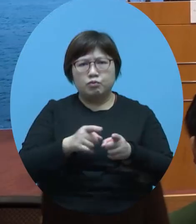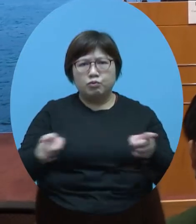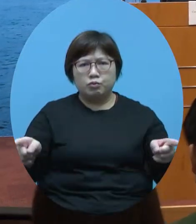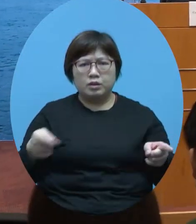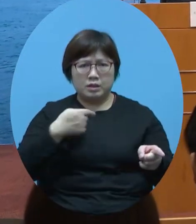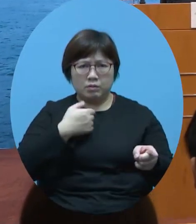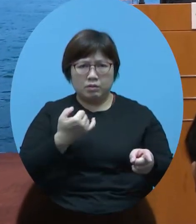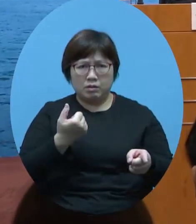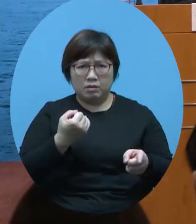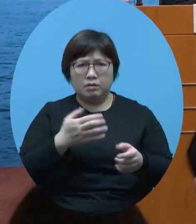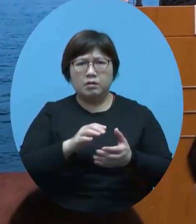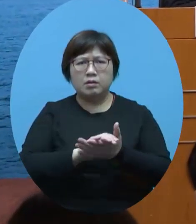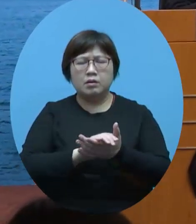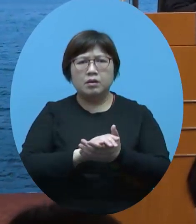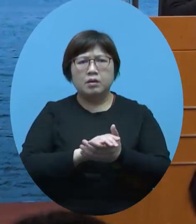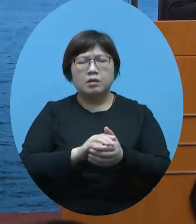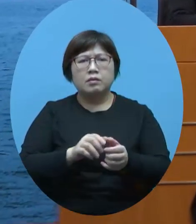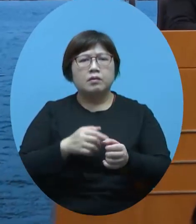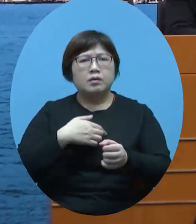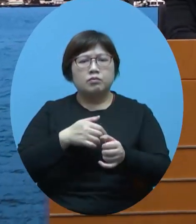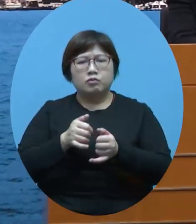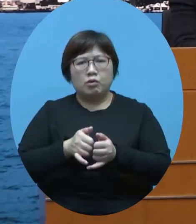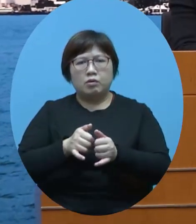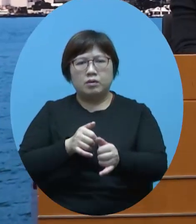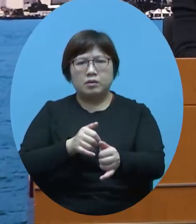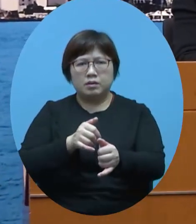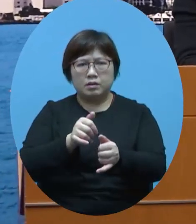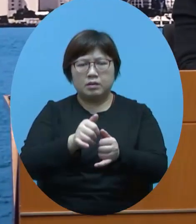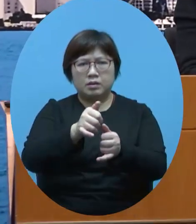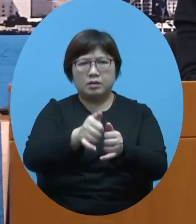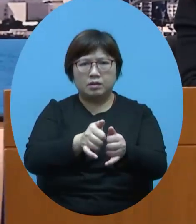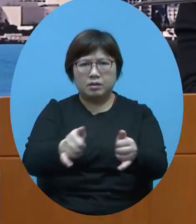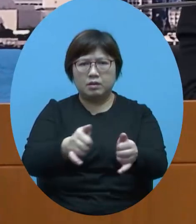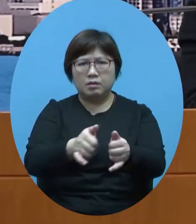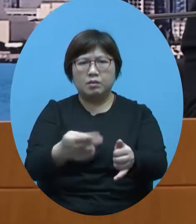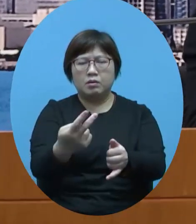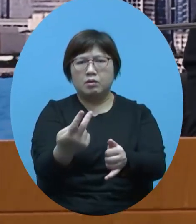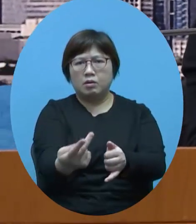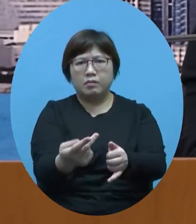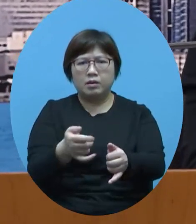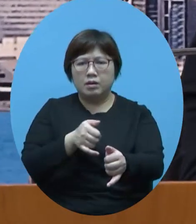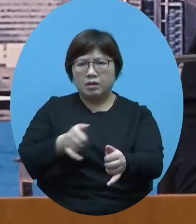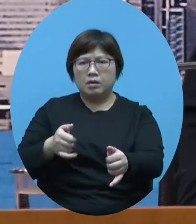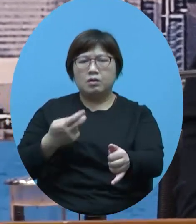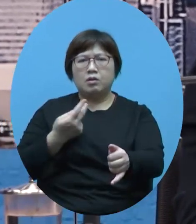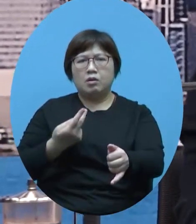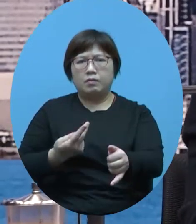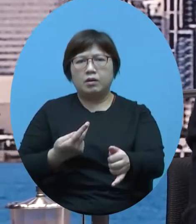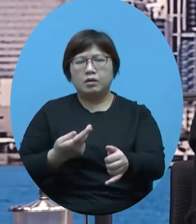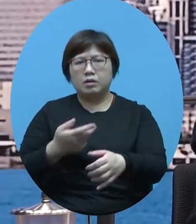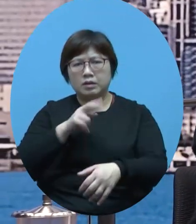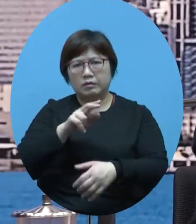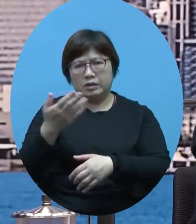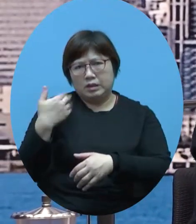嗰個前後兩排嗰度咧，我哋都睇過我哋自己嗰啲即係咁多咁耐以嚟嘅個案啦